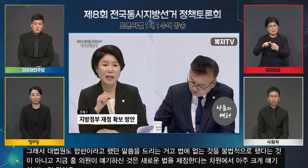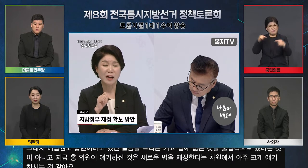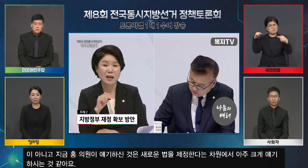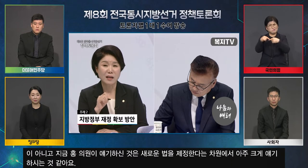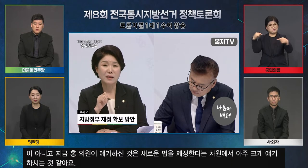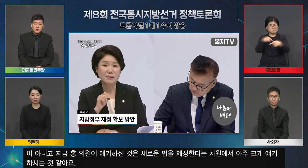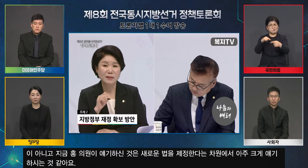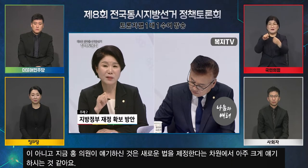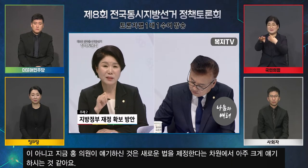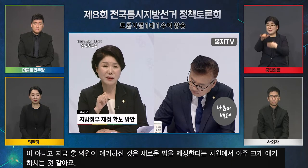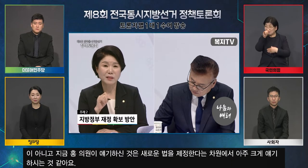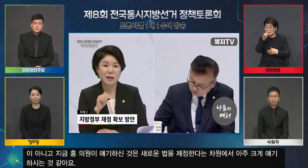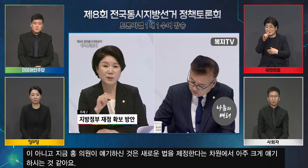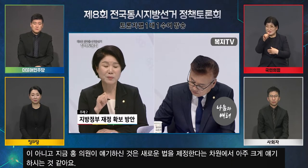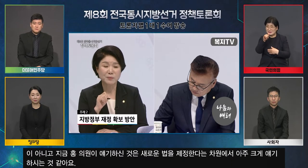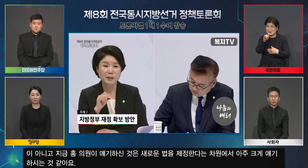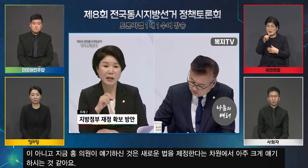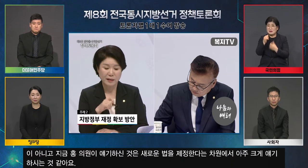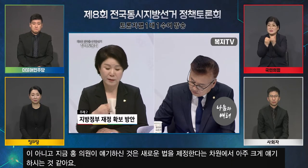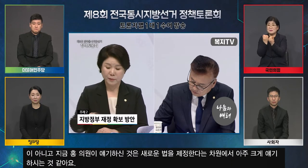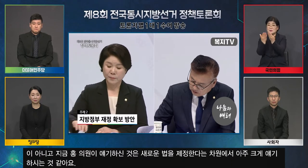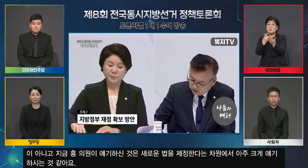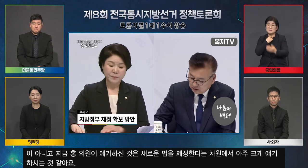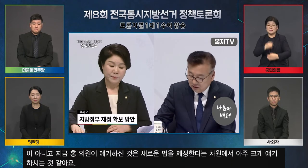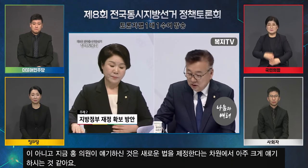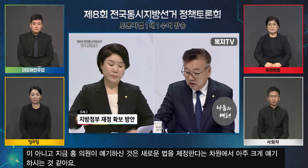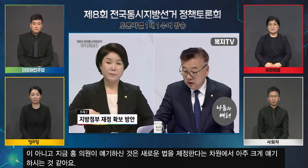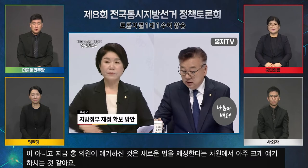답변을 하셨다. 이런 것을 지적하고 싶습니다.